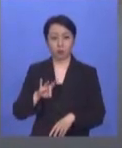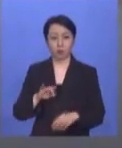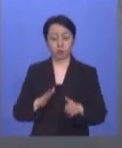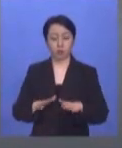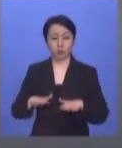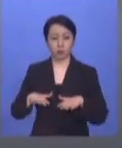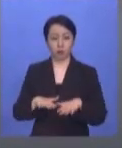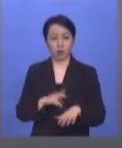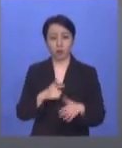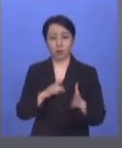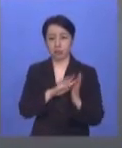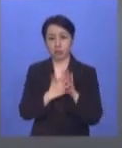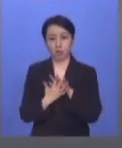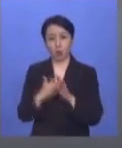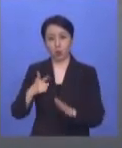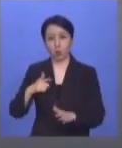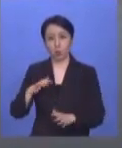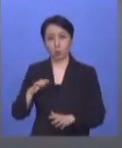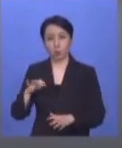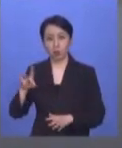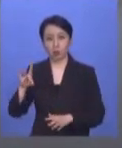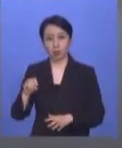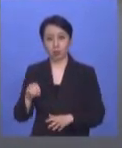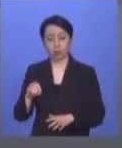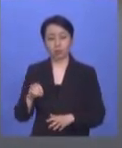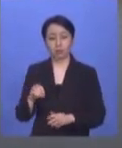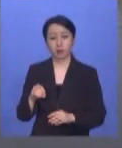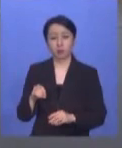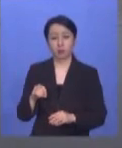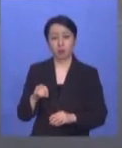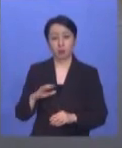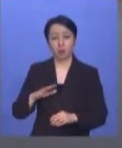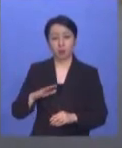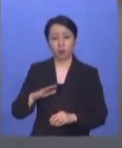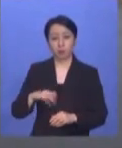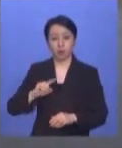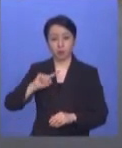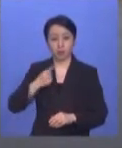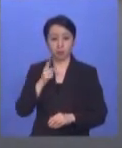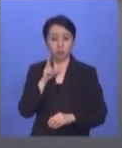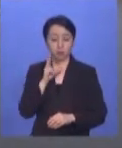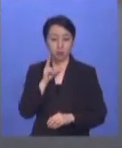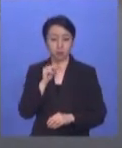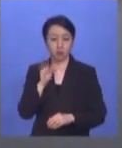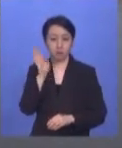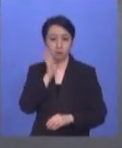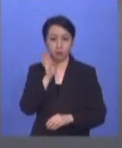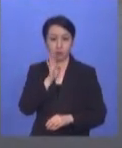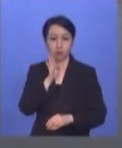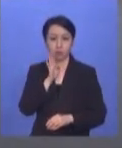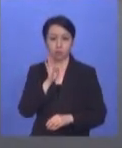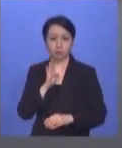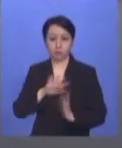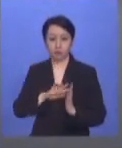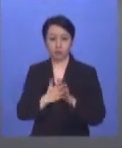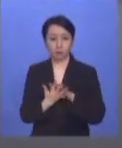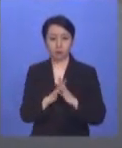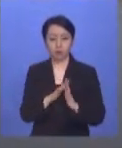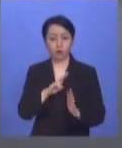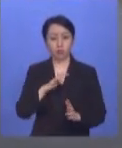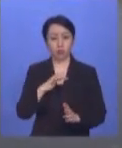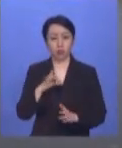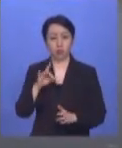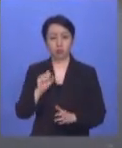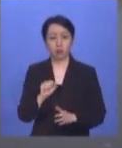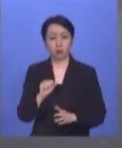шло на село глубокое после чего первого числа вода пришла в село Черниговка где